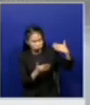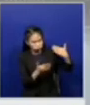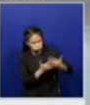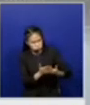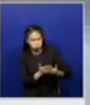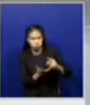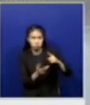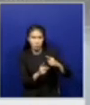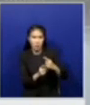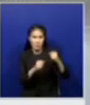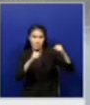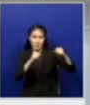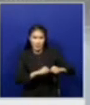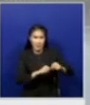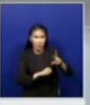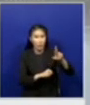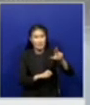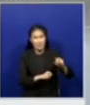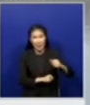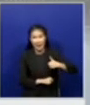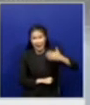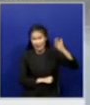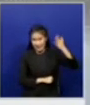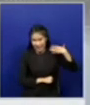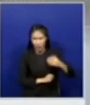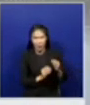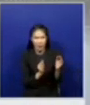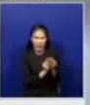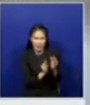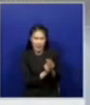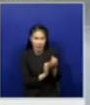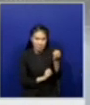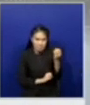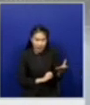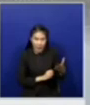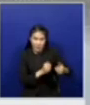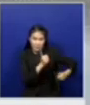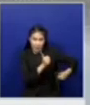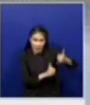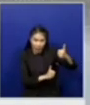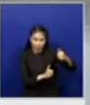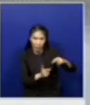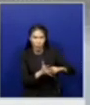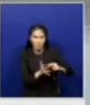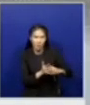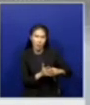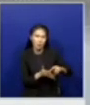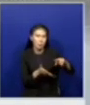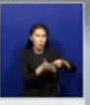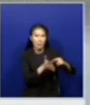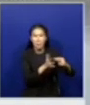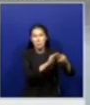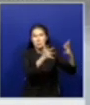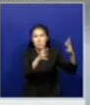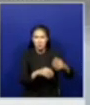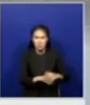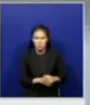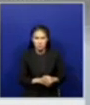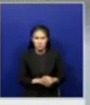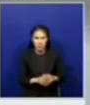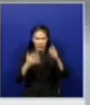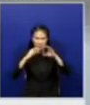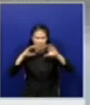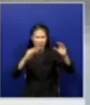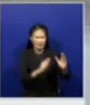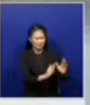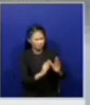ผู้แทนราษฎรที่มีเสียงเป็นเอกฉันท์ก็ไม่มีความหมายเช่นเคยแล้วจะแก้ไ